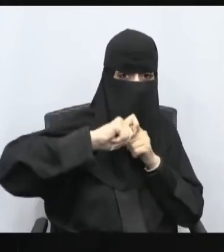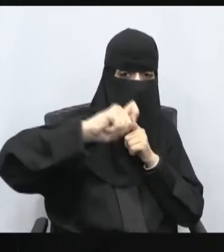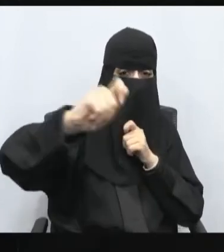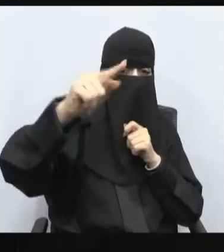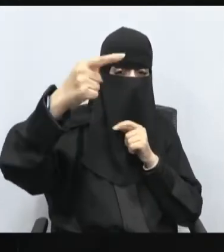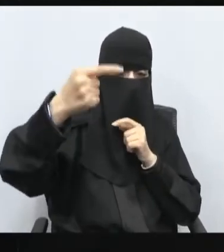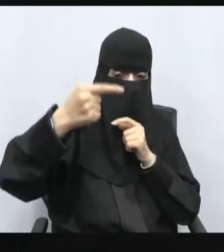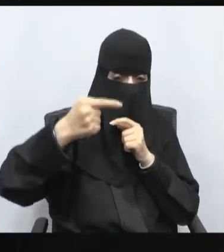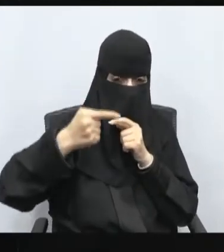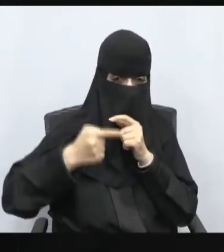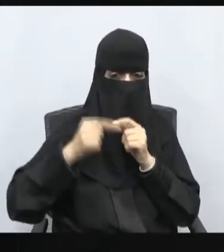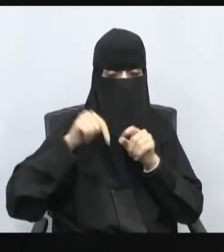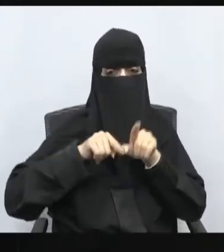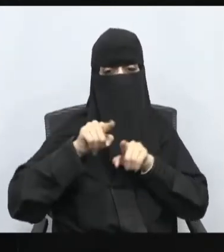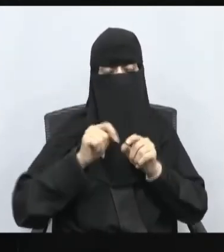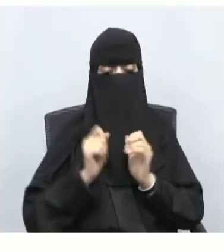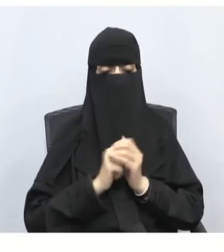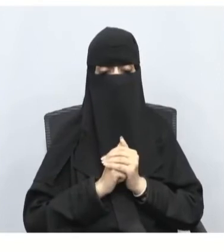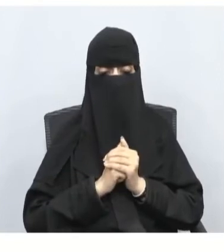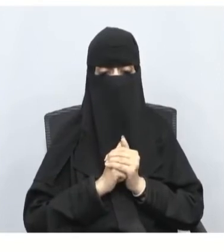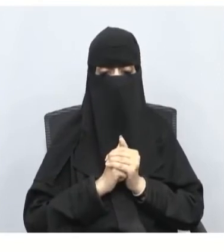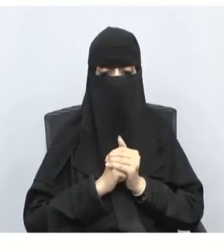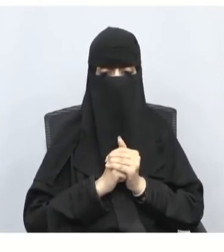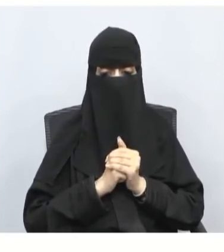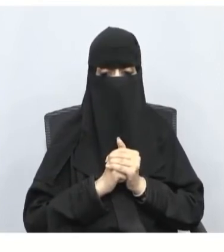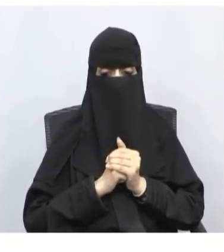الموجي قليل، إذن يكون الصوت عالي.